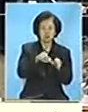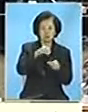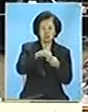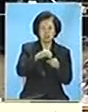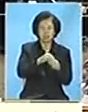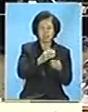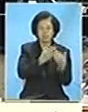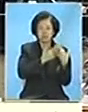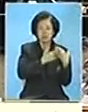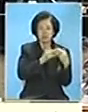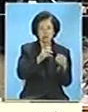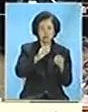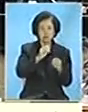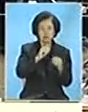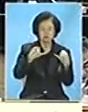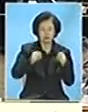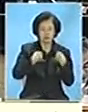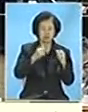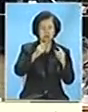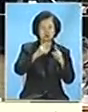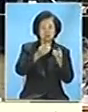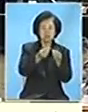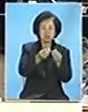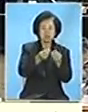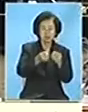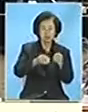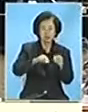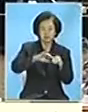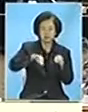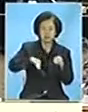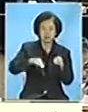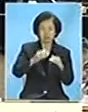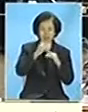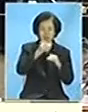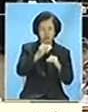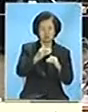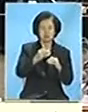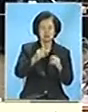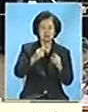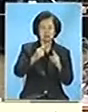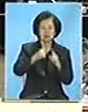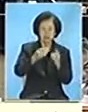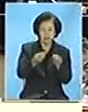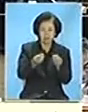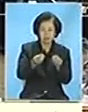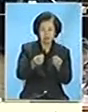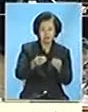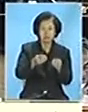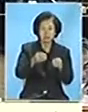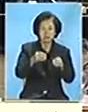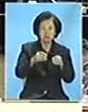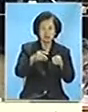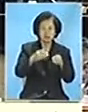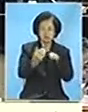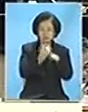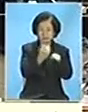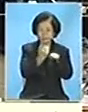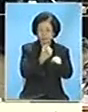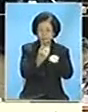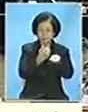าระในอสังหาริมทรัพย์ท้ายพระราชบัญญัติกำหนดภาระในอสังหาริมทรัพย์เพื่อกิจการขนส่งมวลช